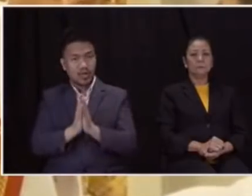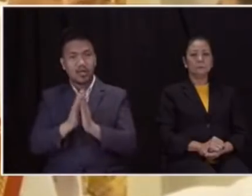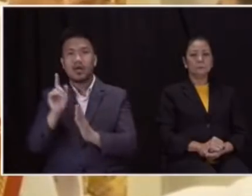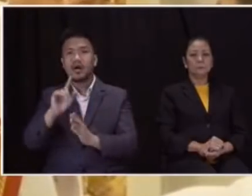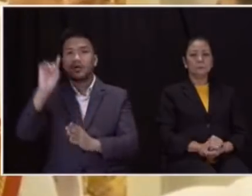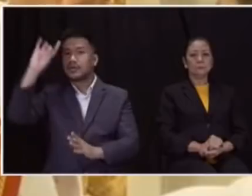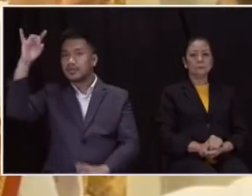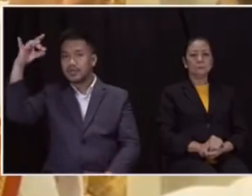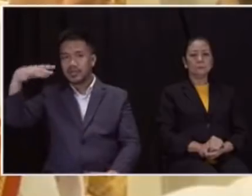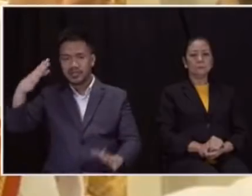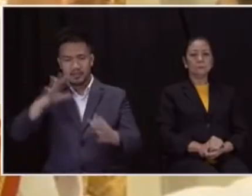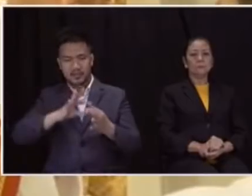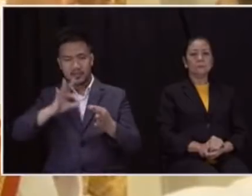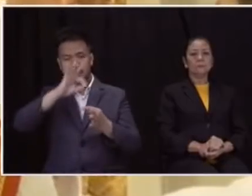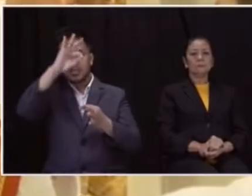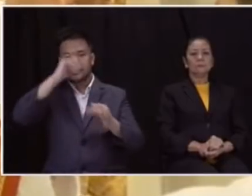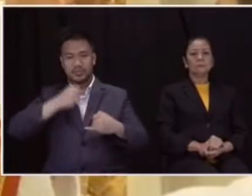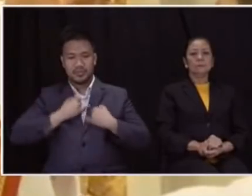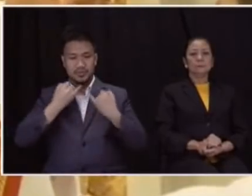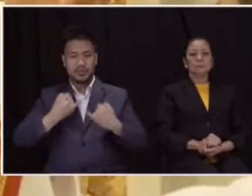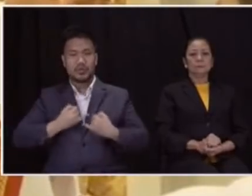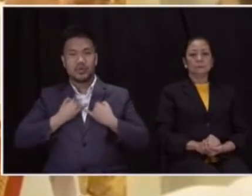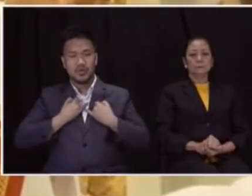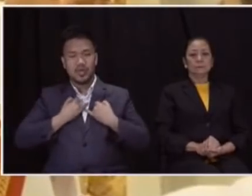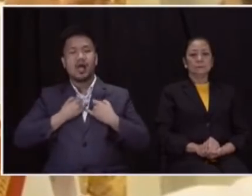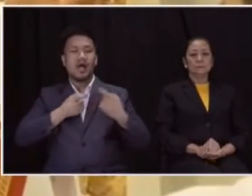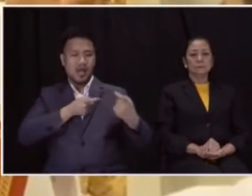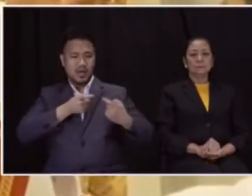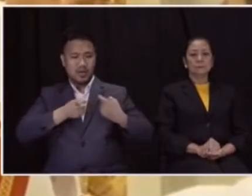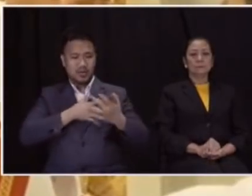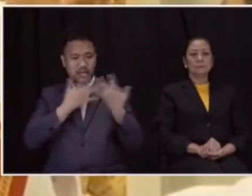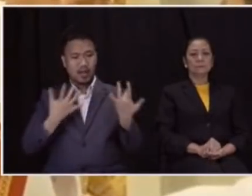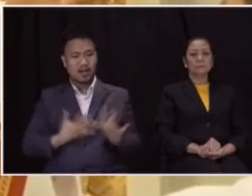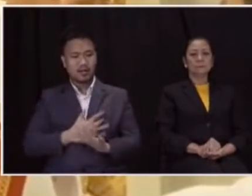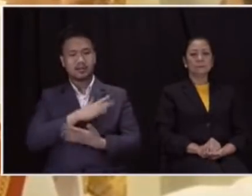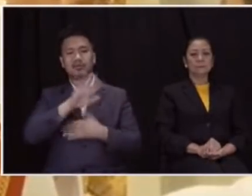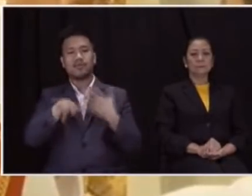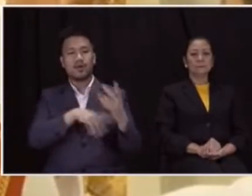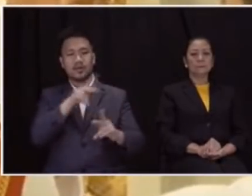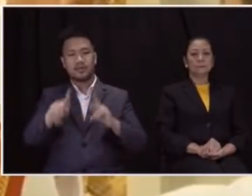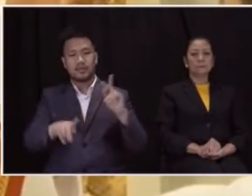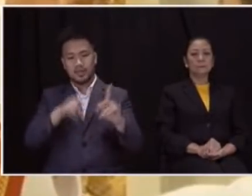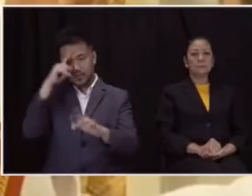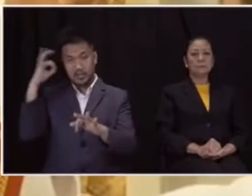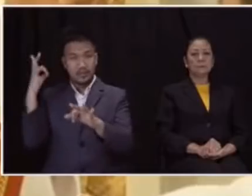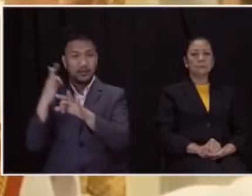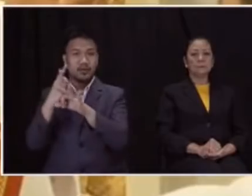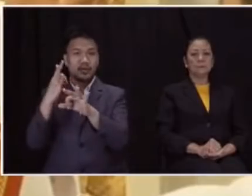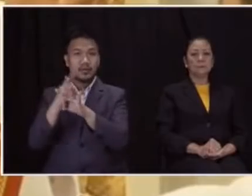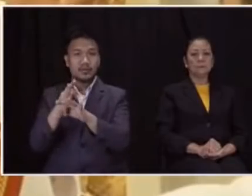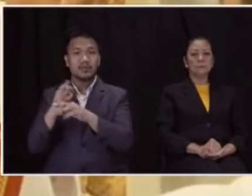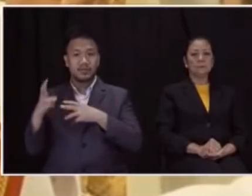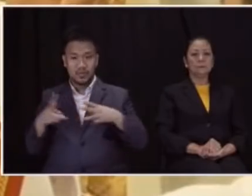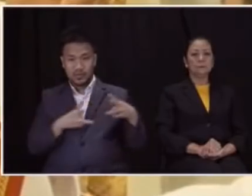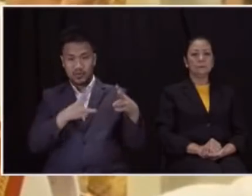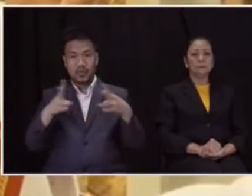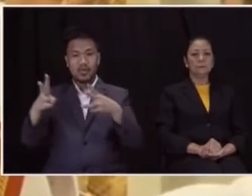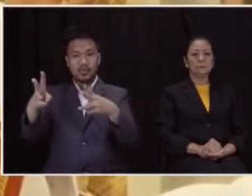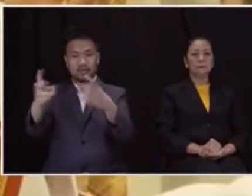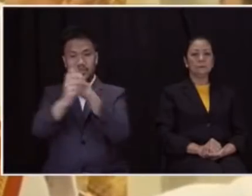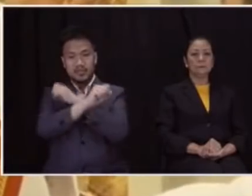spiritual joys, and direct the hearts of all the faithful into the way of salvation